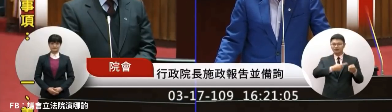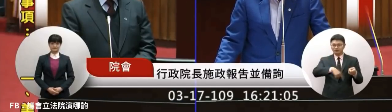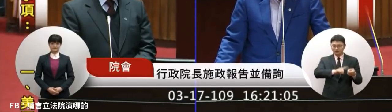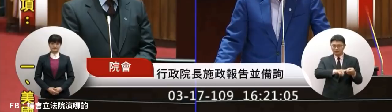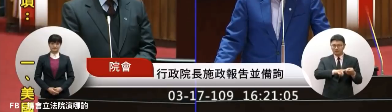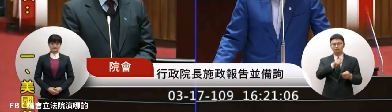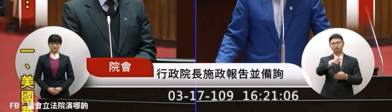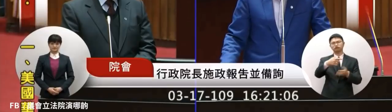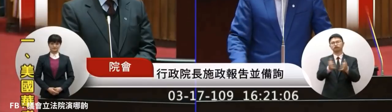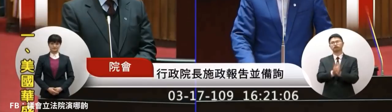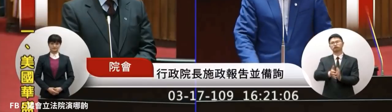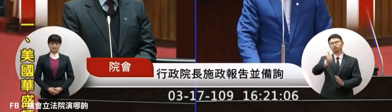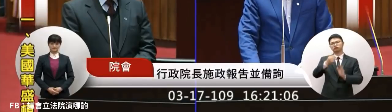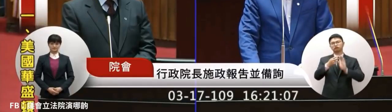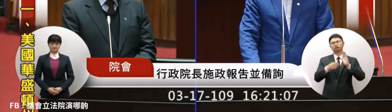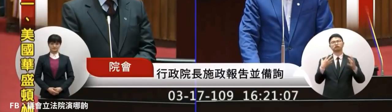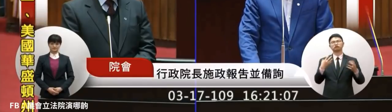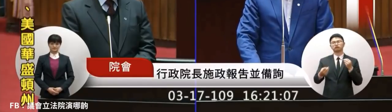没讲清楚了